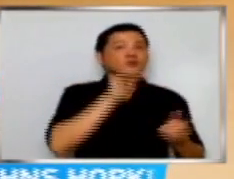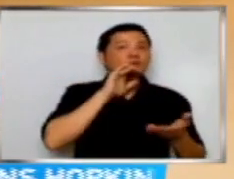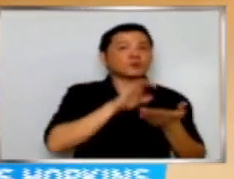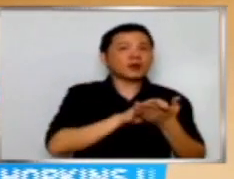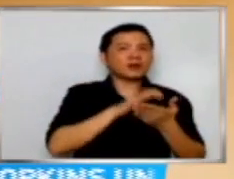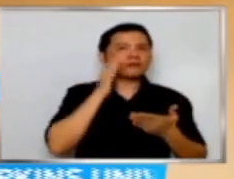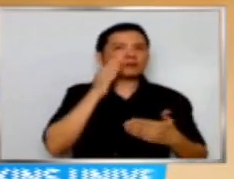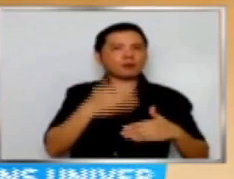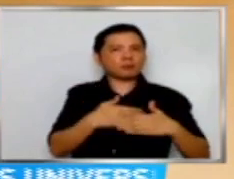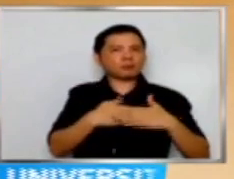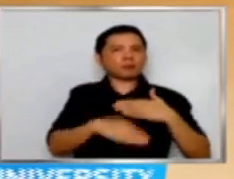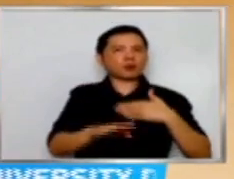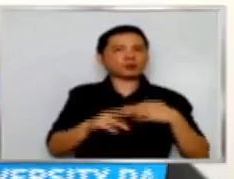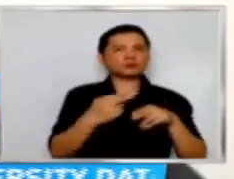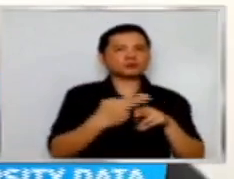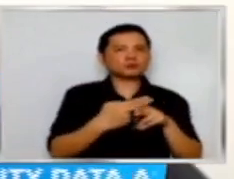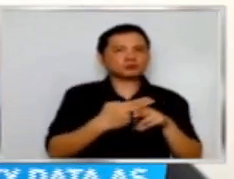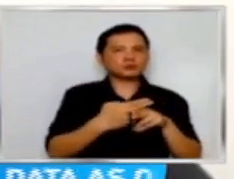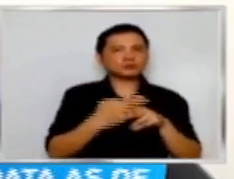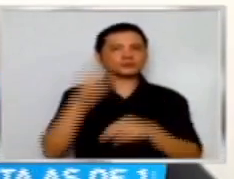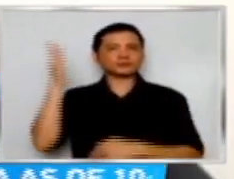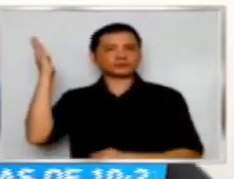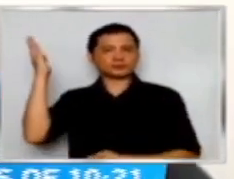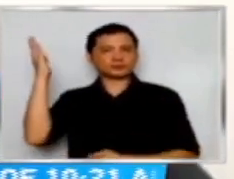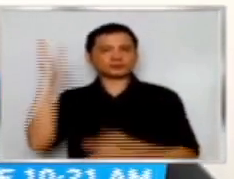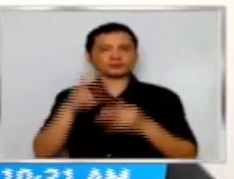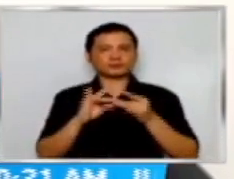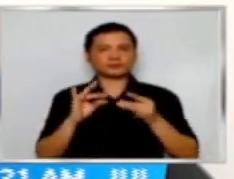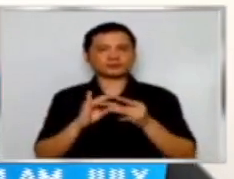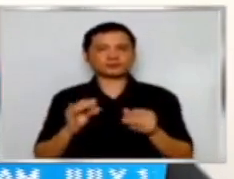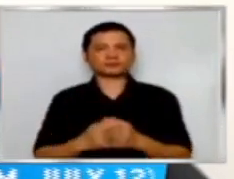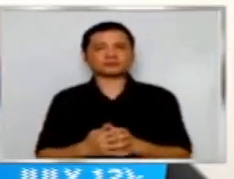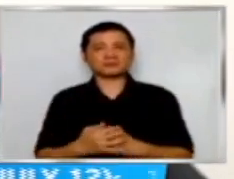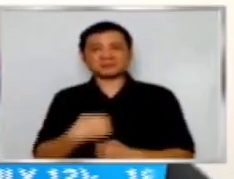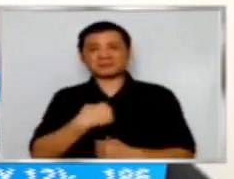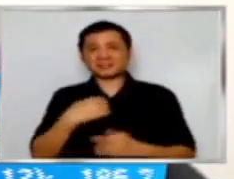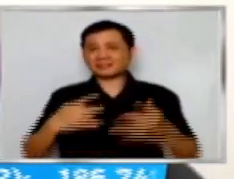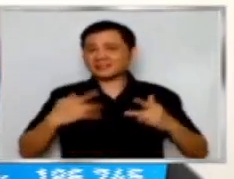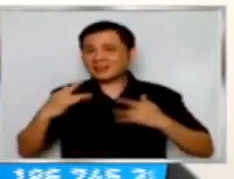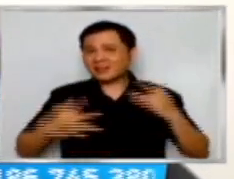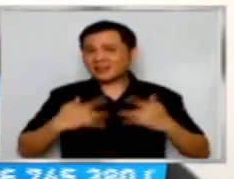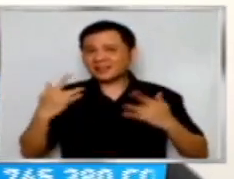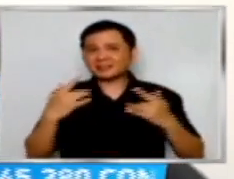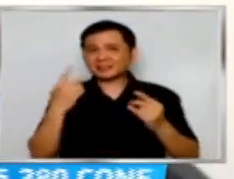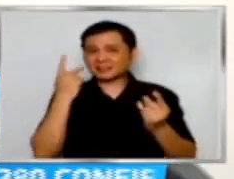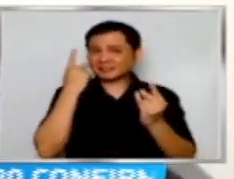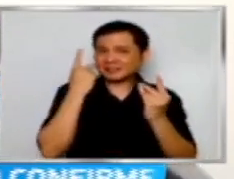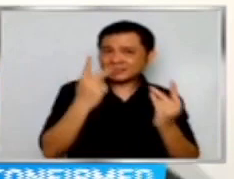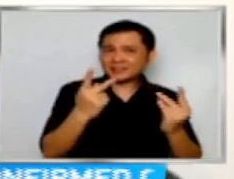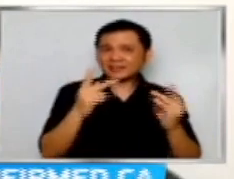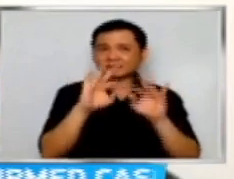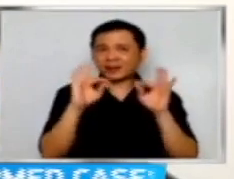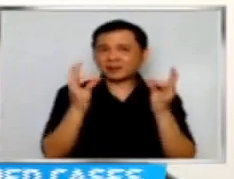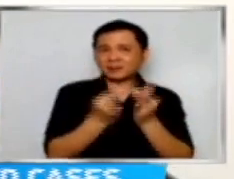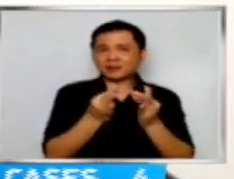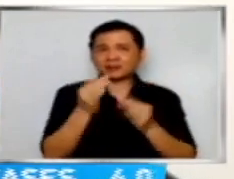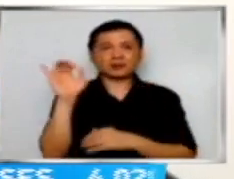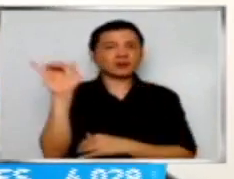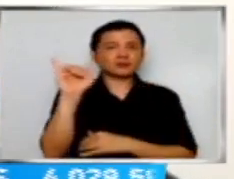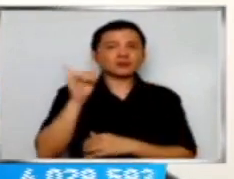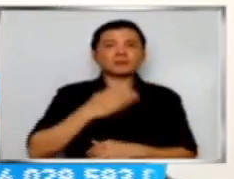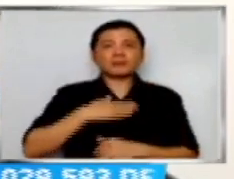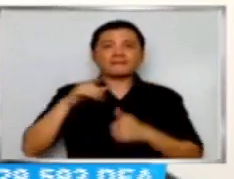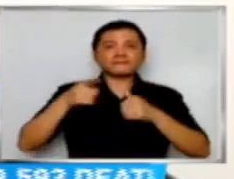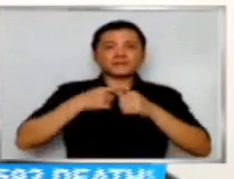lahat ng family ko. Mm-mm. Tsaka syempre excited din ako, first baby, gusto kong makita yung baby. So yung